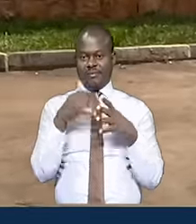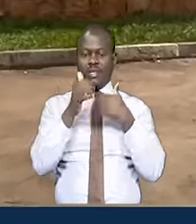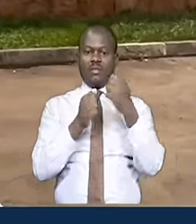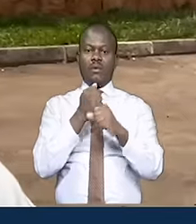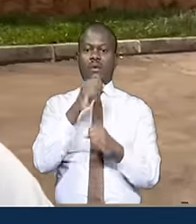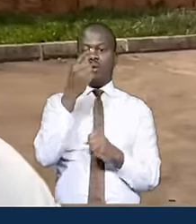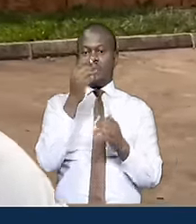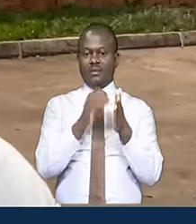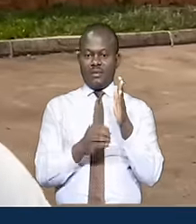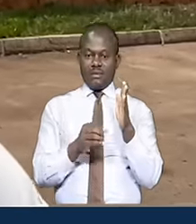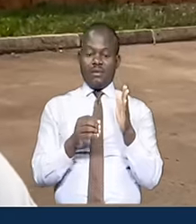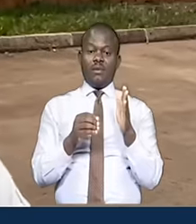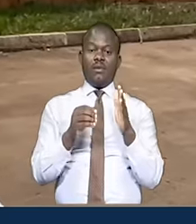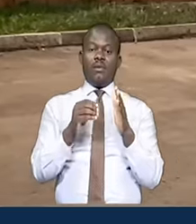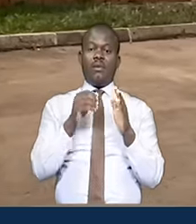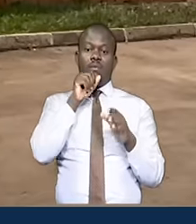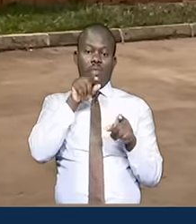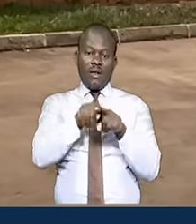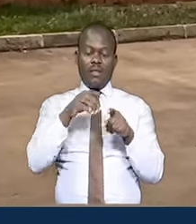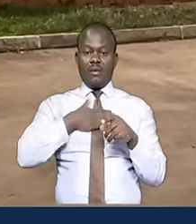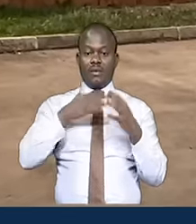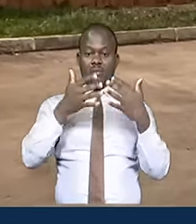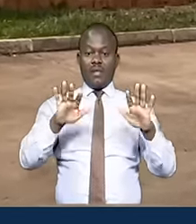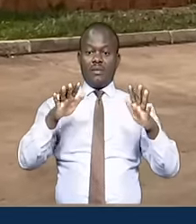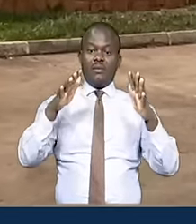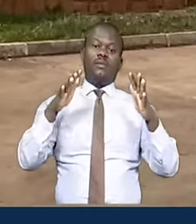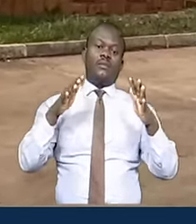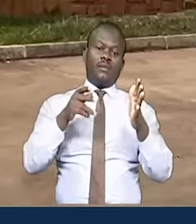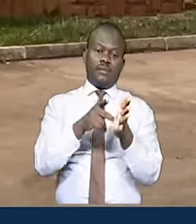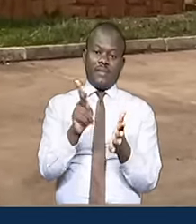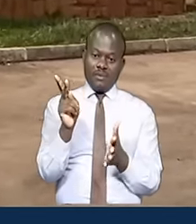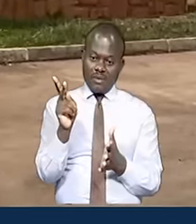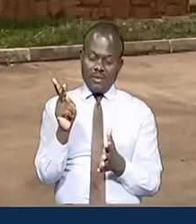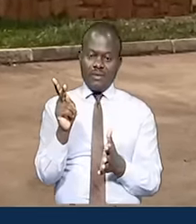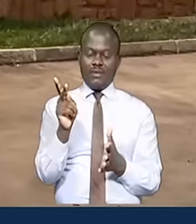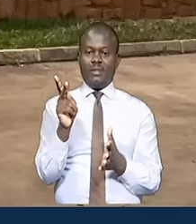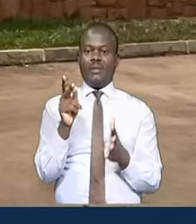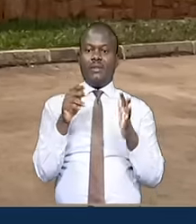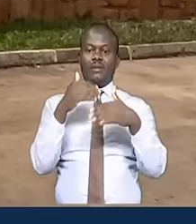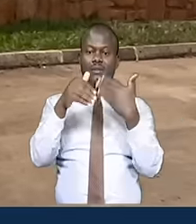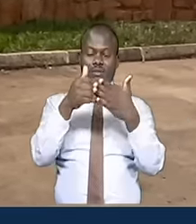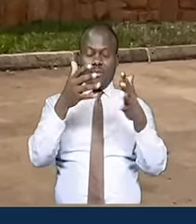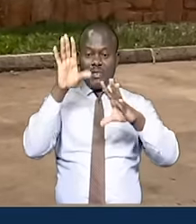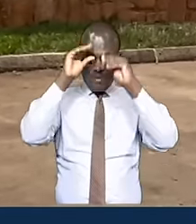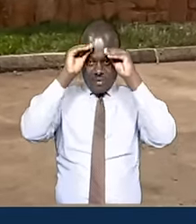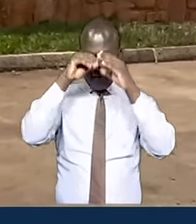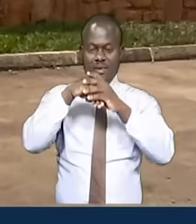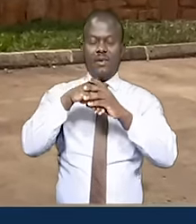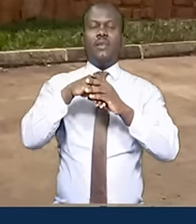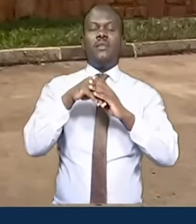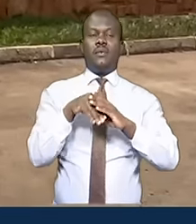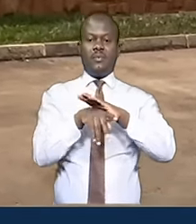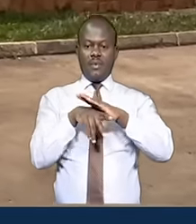ruganda nukesha ko murumuna wanjye amaje kurangiza, naramurihiriye, amaje kwiga amashuri 6